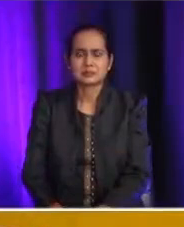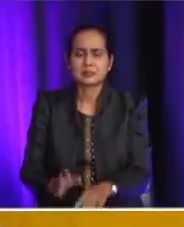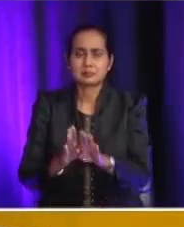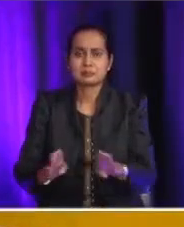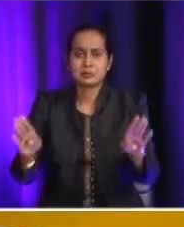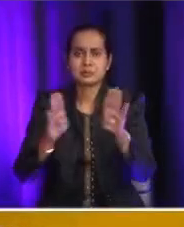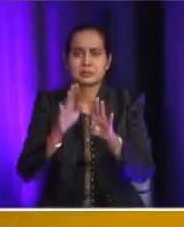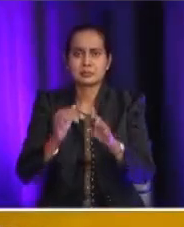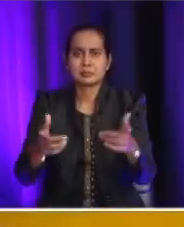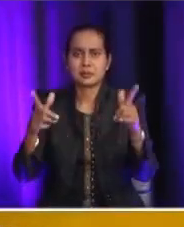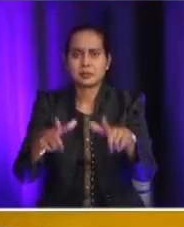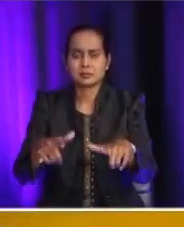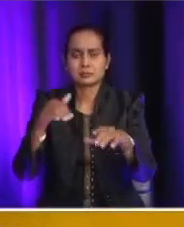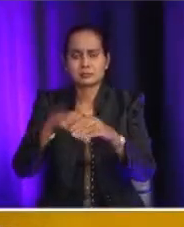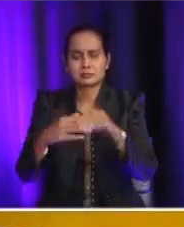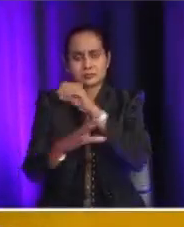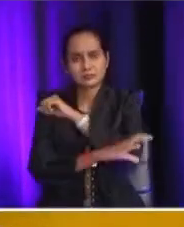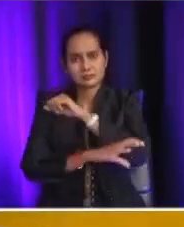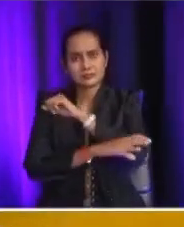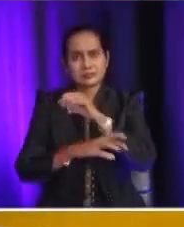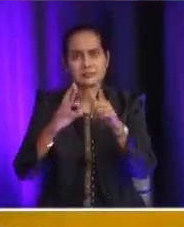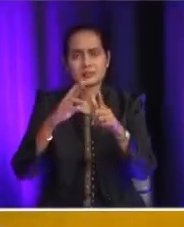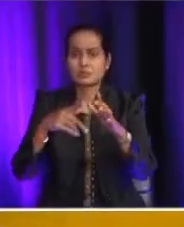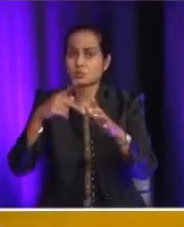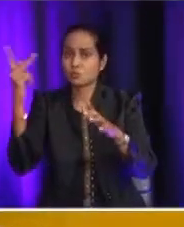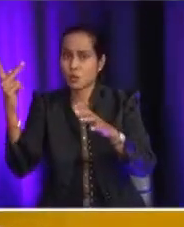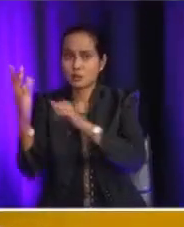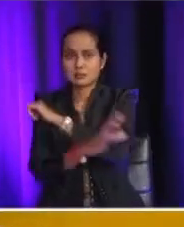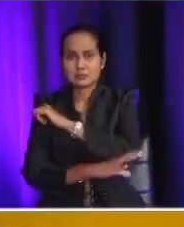berlaku sama ada di dalam negara maupun di luar